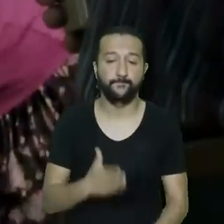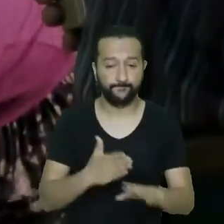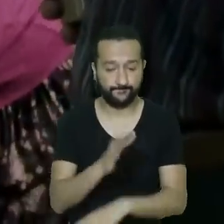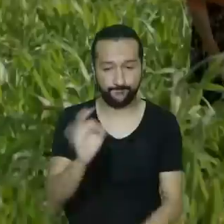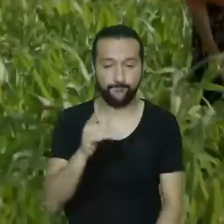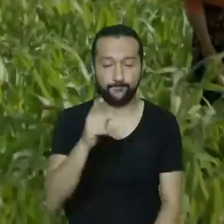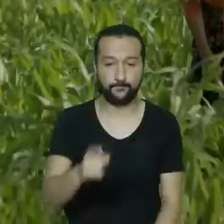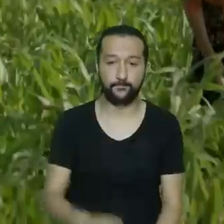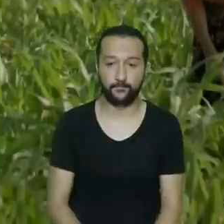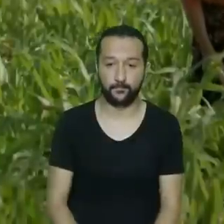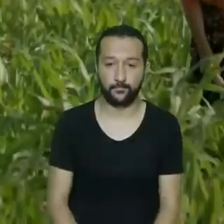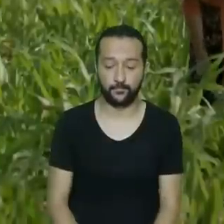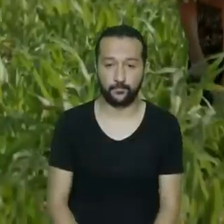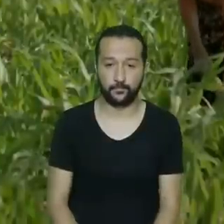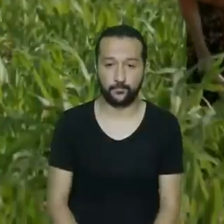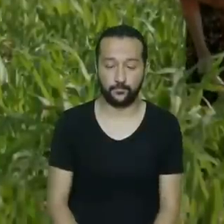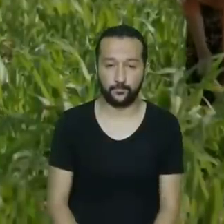Aynen.